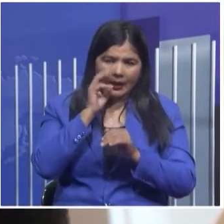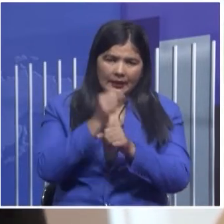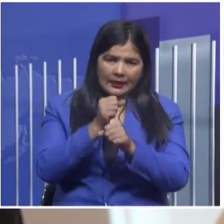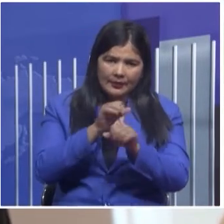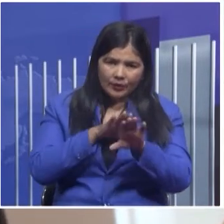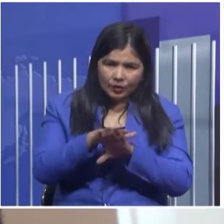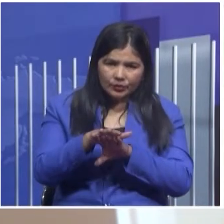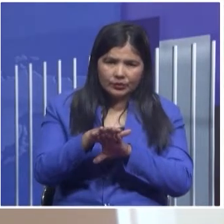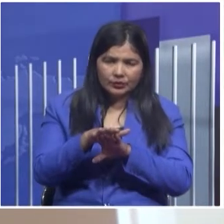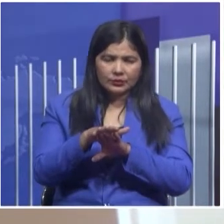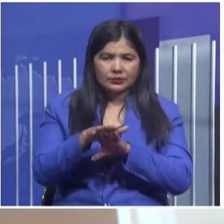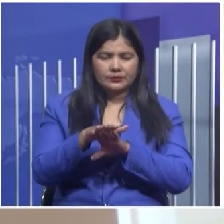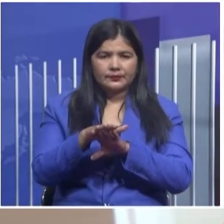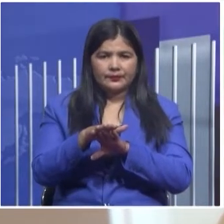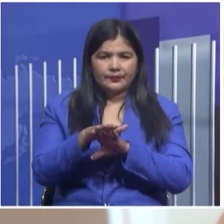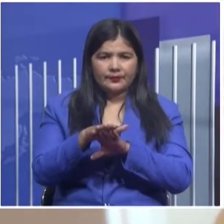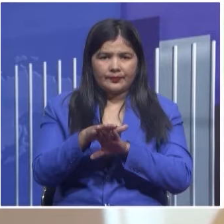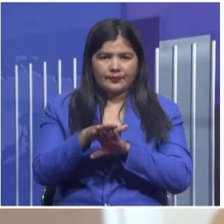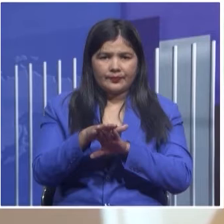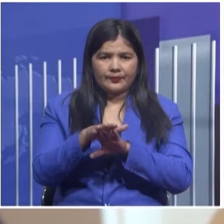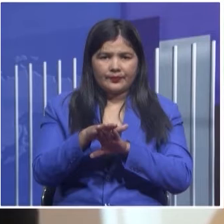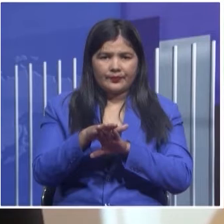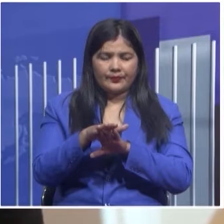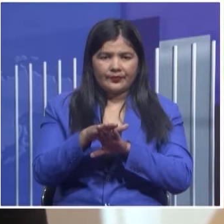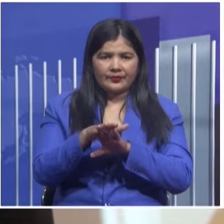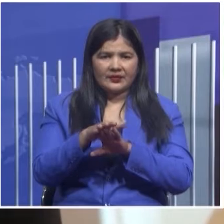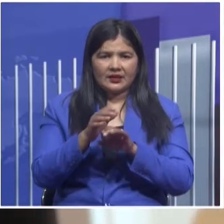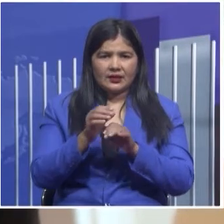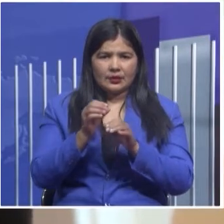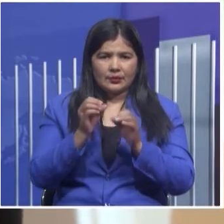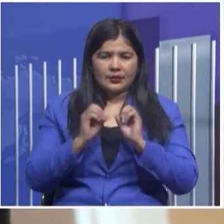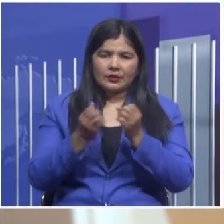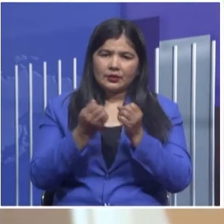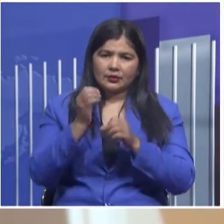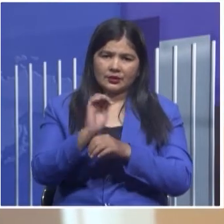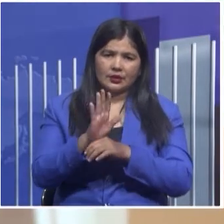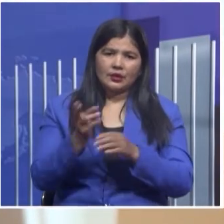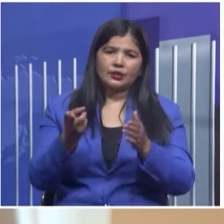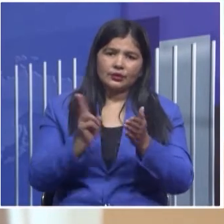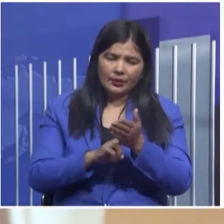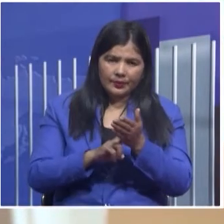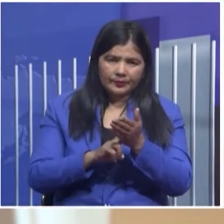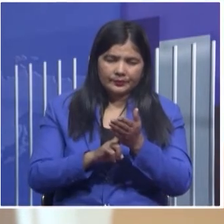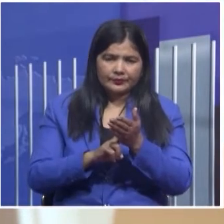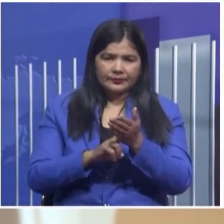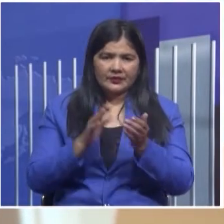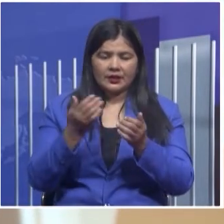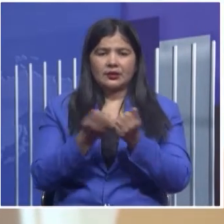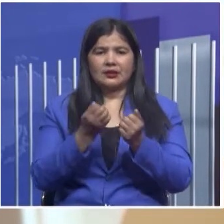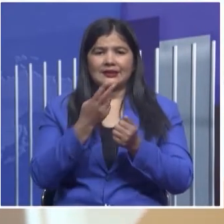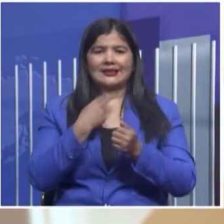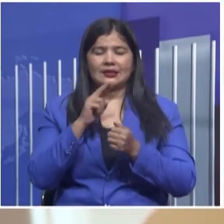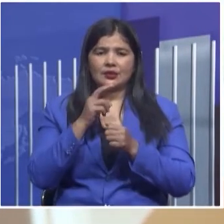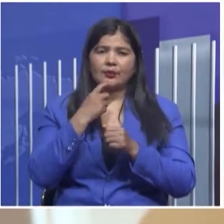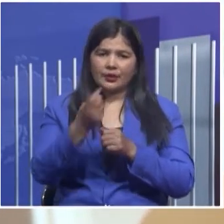कामहरू मन्त्रीजी सचिवजीहरूले स्वयं देख्न पनि पाउनुभएको छ र हामी यहाँलाई अझ थप विश्वास के दिलाउन चाहन्छौँ भने